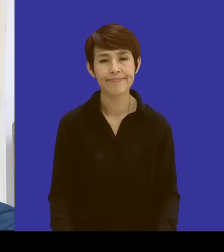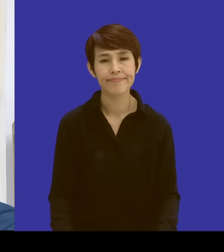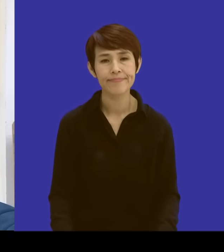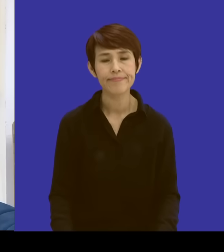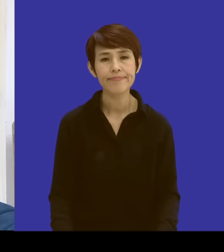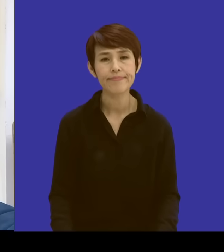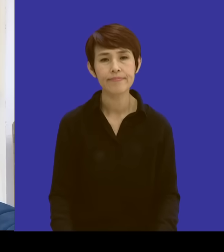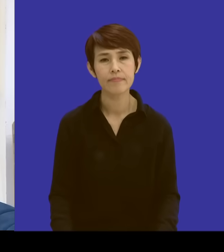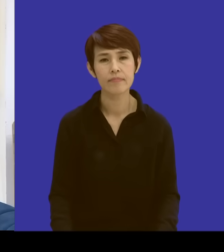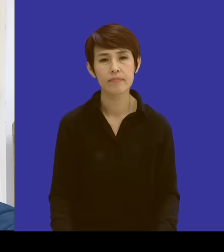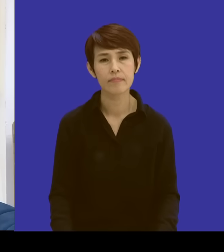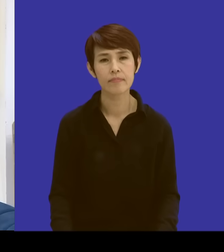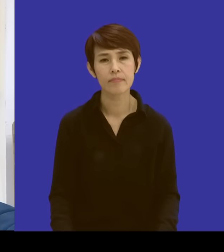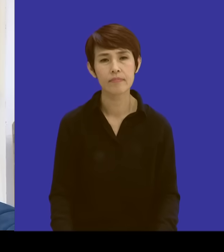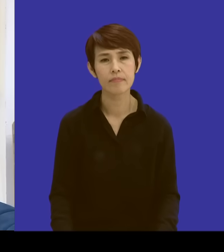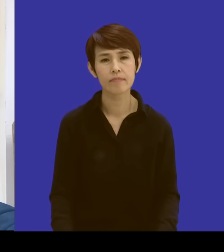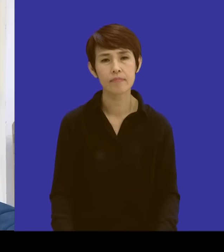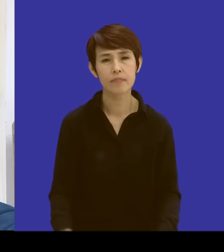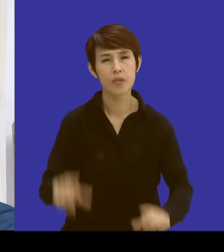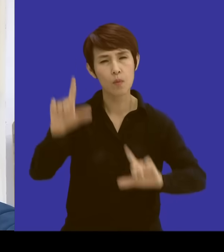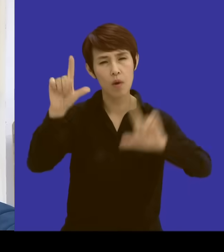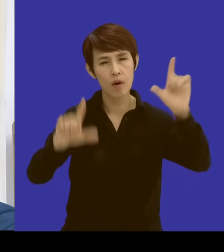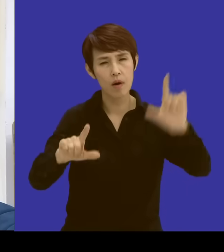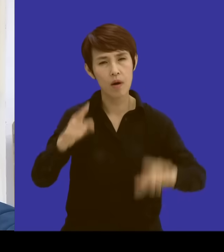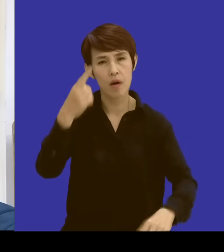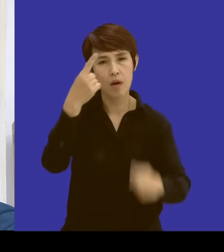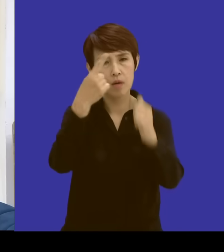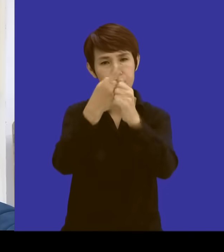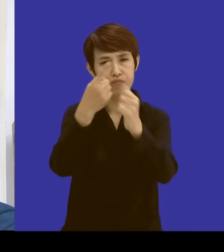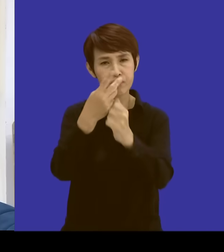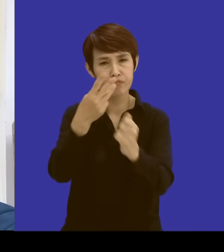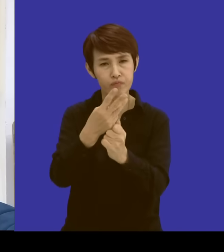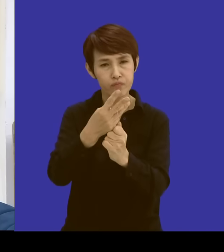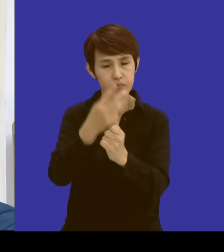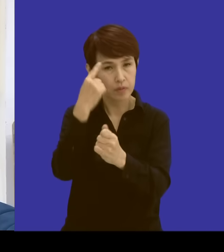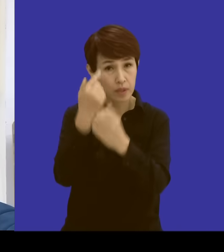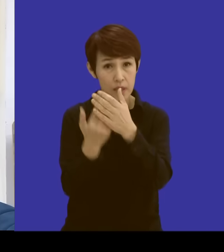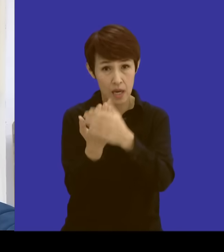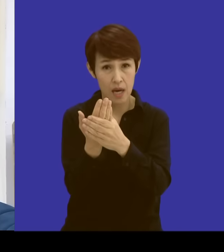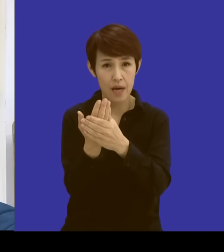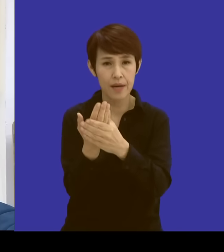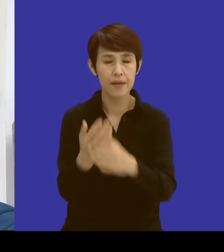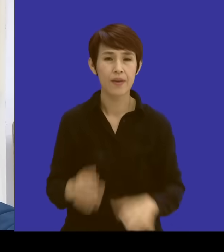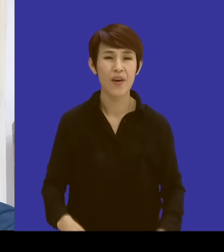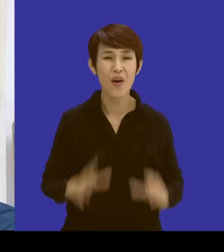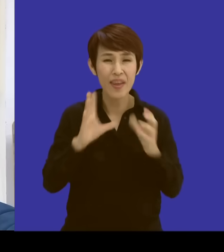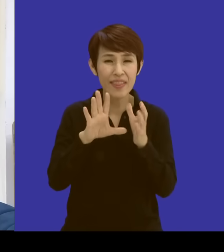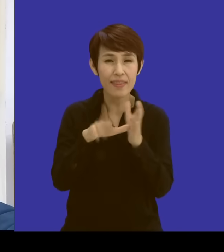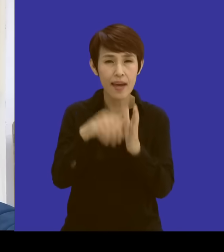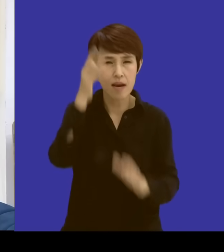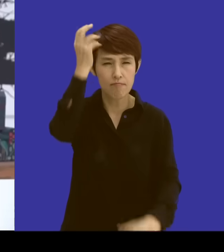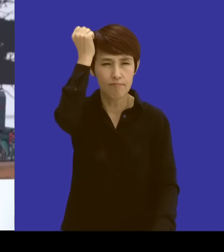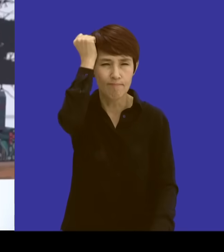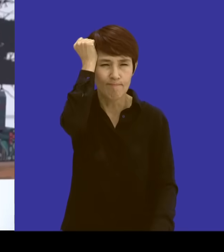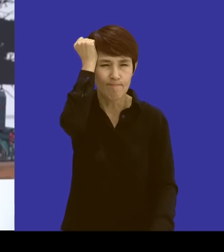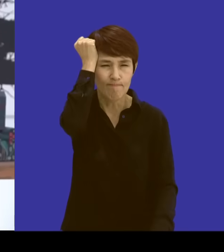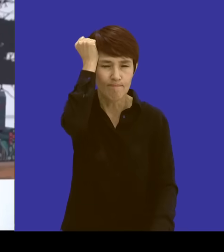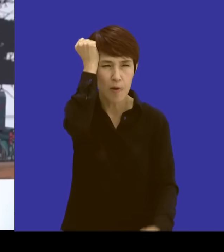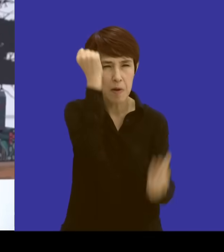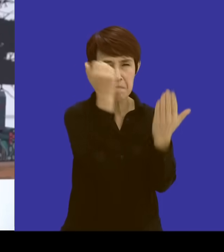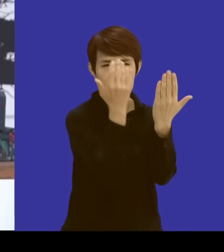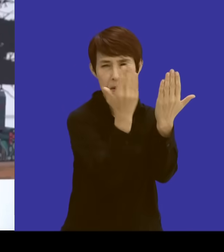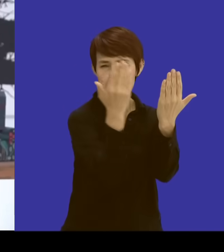그 어간에 세 장면이 굉장히 또렷하게 제 마음에 남아 있어요. 네. 사실은 우리 이제 어린 시절의 기억이라는 게 되게 많잖아요.